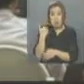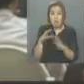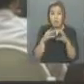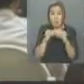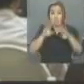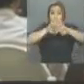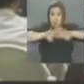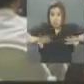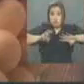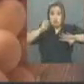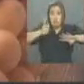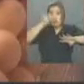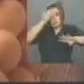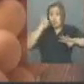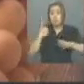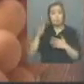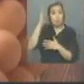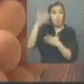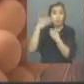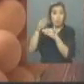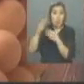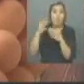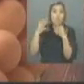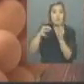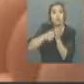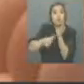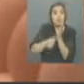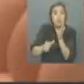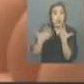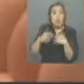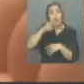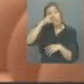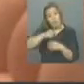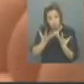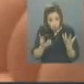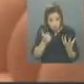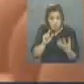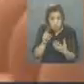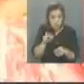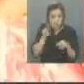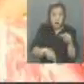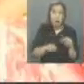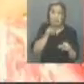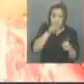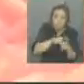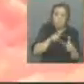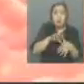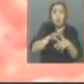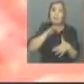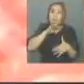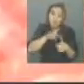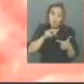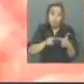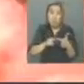เนื่องจากว่าจะส่งออกได้โดยปลอดภาษีสินค้าไทยที่มีศักยภาพนั้นได้แก่ไข่ไก่เนื้อหมูและนม